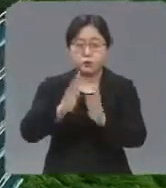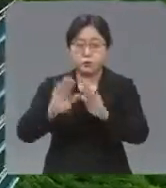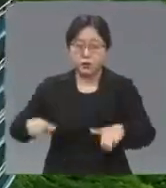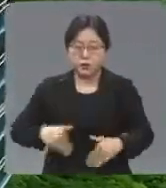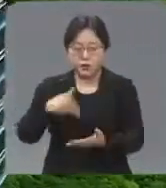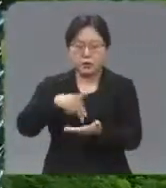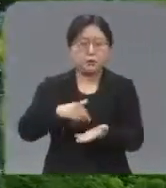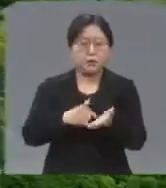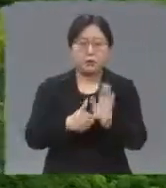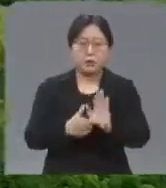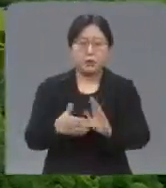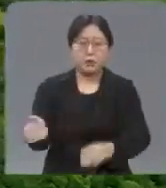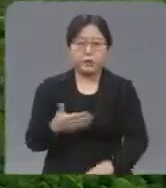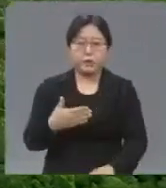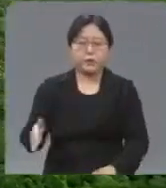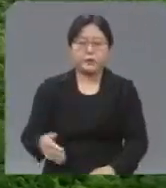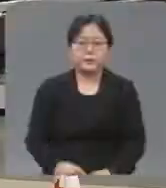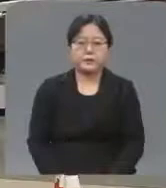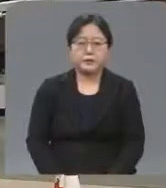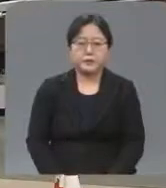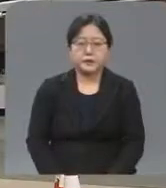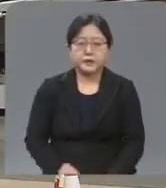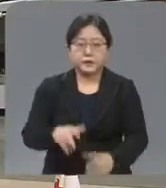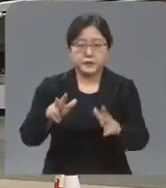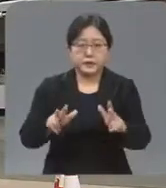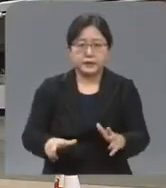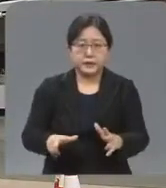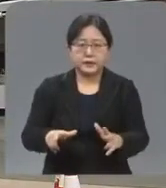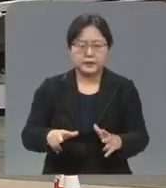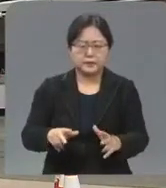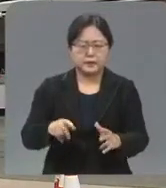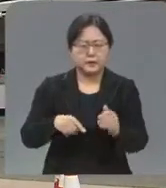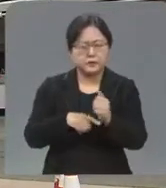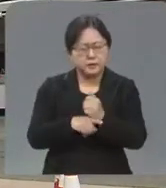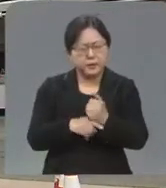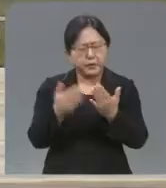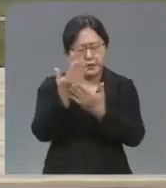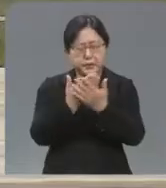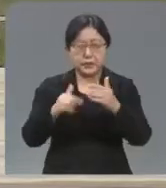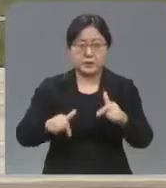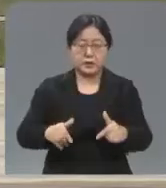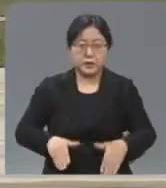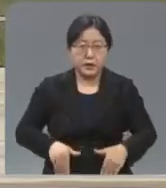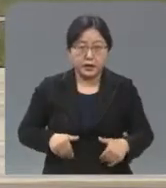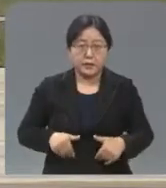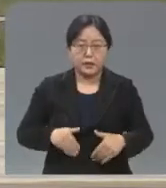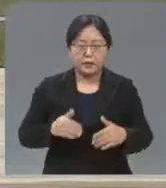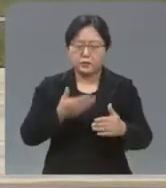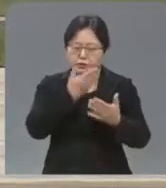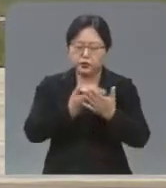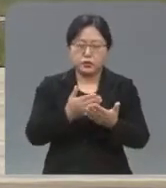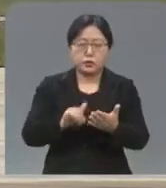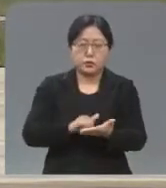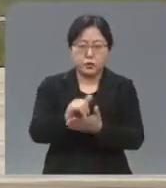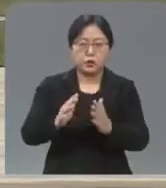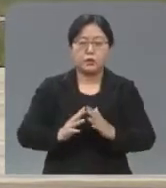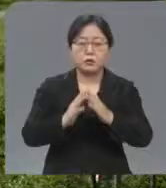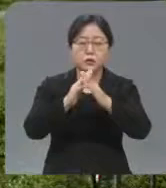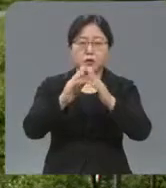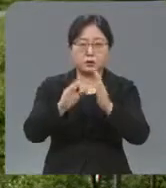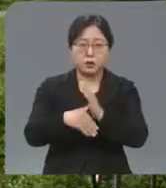전라남도의 입장 표명은 없습니다. 지금은 그 개념도 위상도 희미해진 서남권 거점공항 건설을 추진할